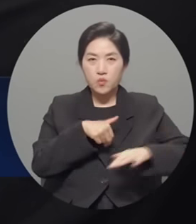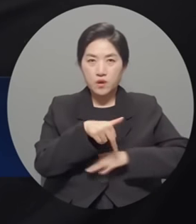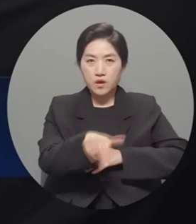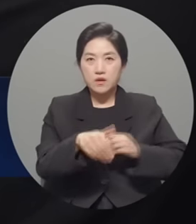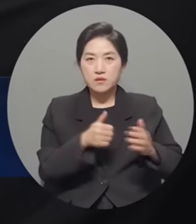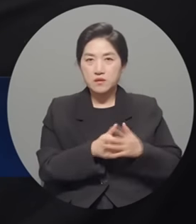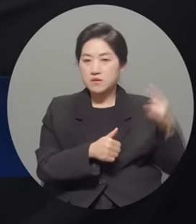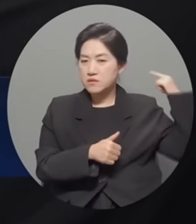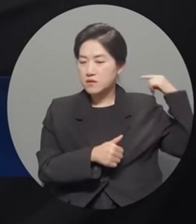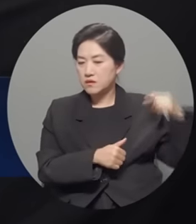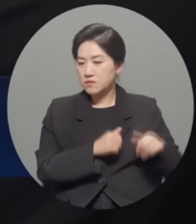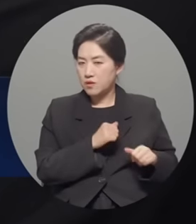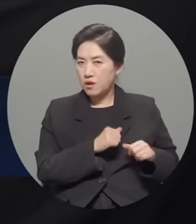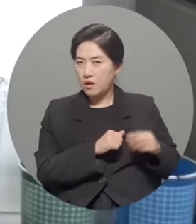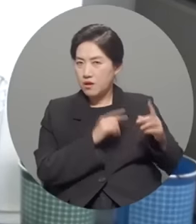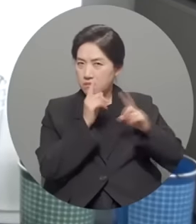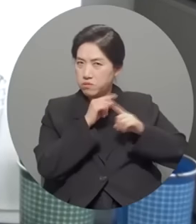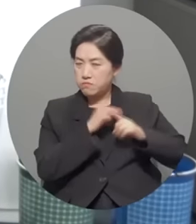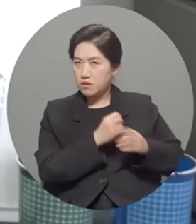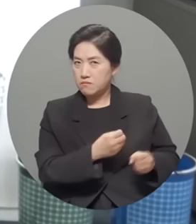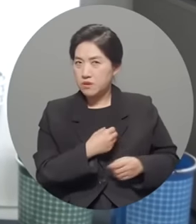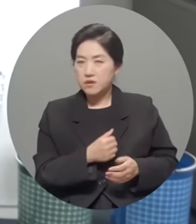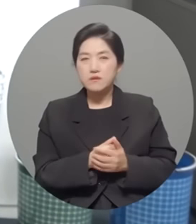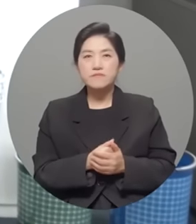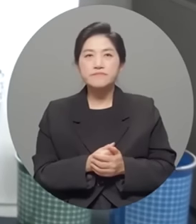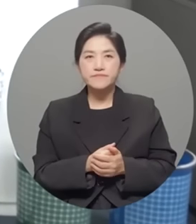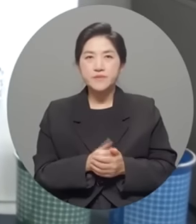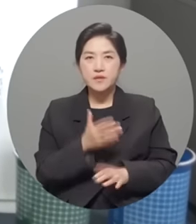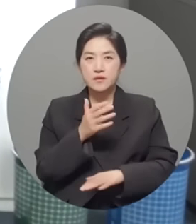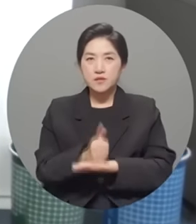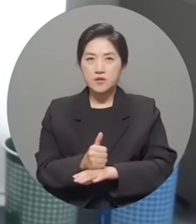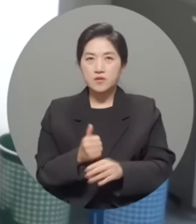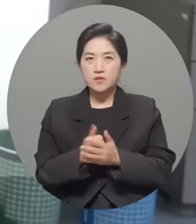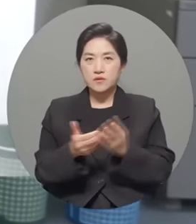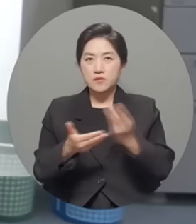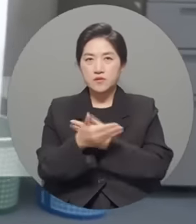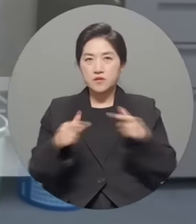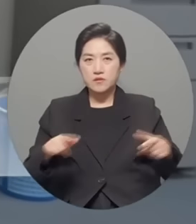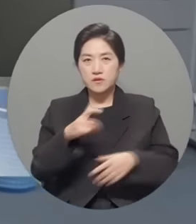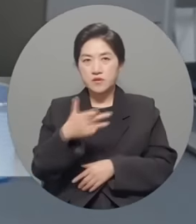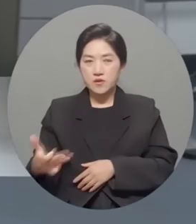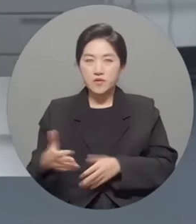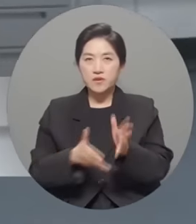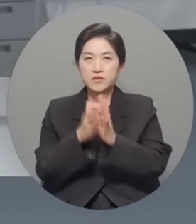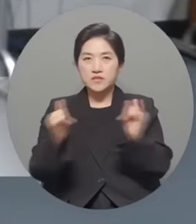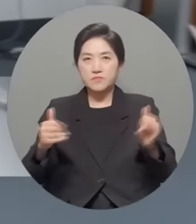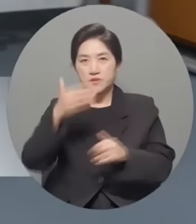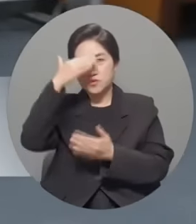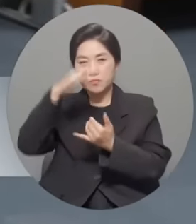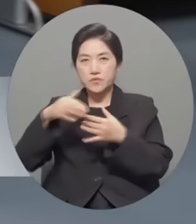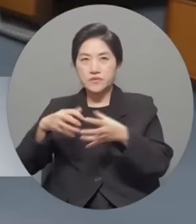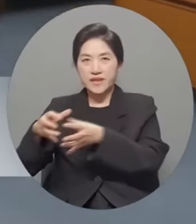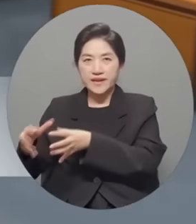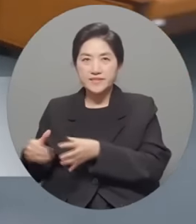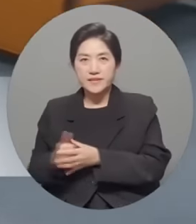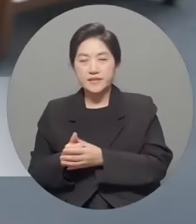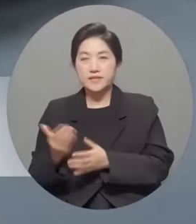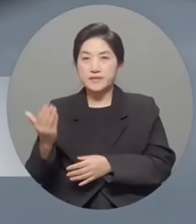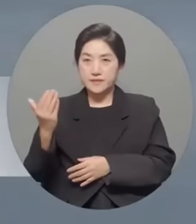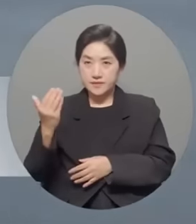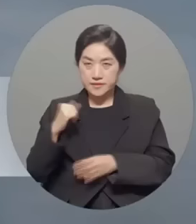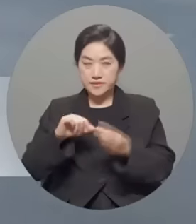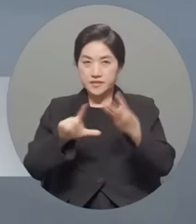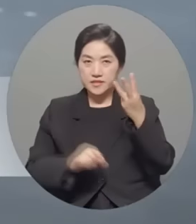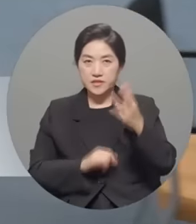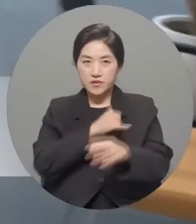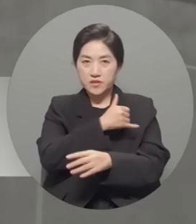뒤에서 얘기를 한다던가. 결국 제주 지역 18개 시민 청소년 단체는 지난달 인권 침해